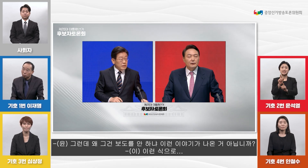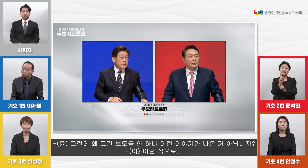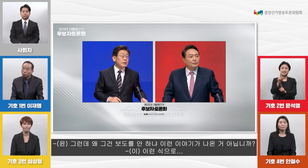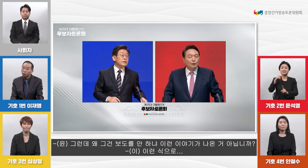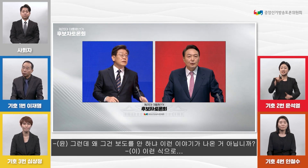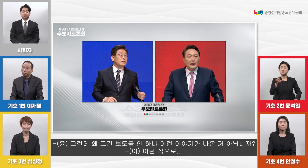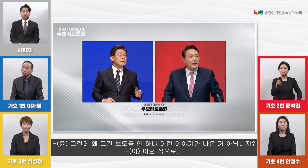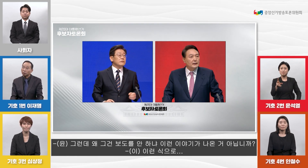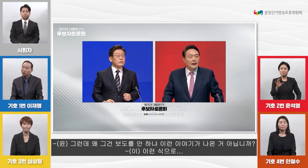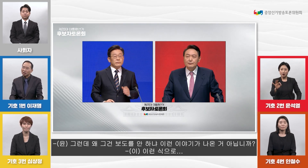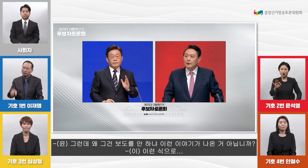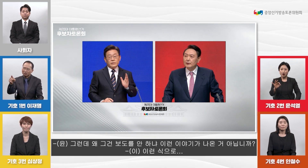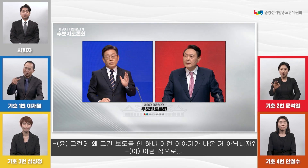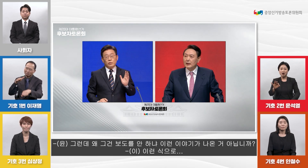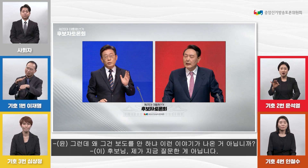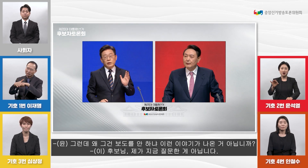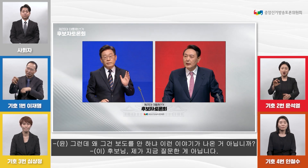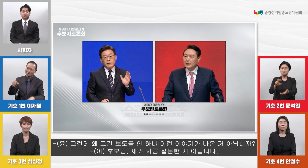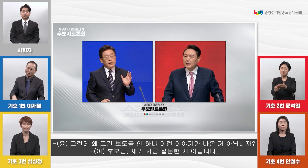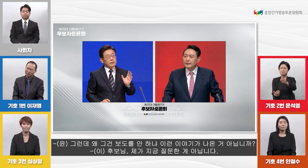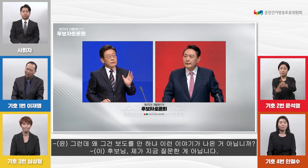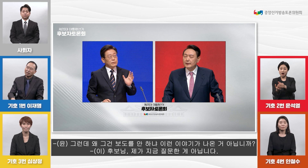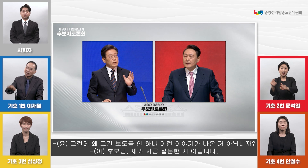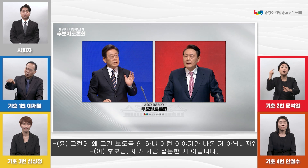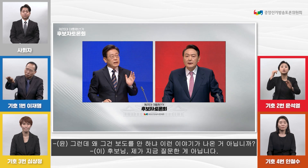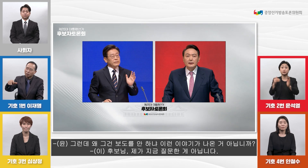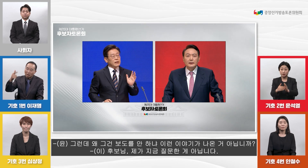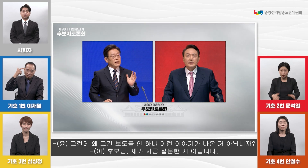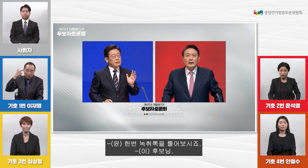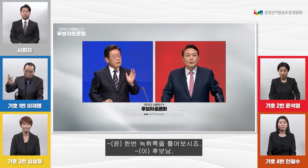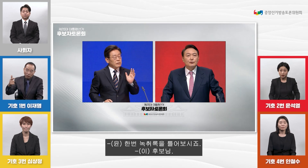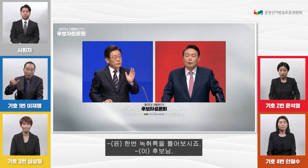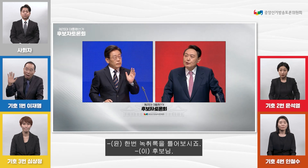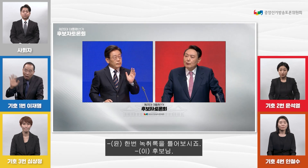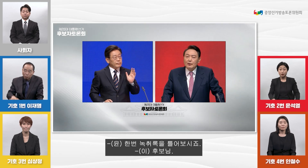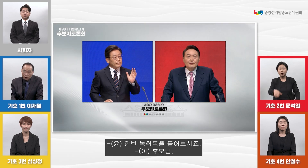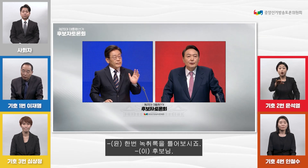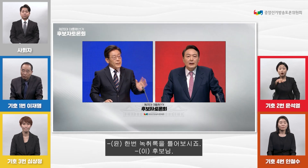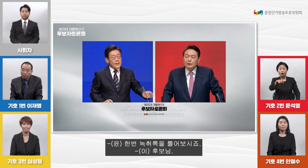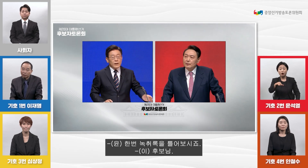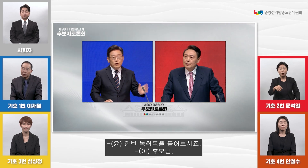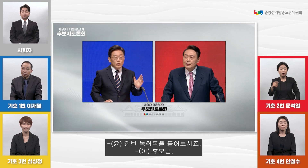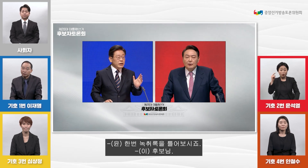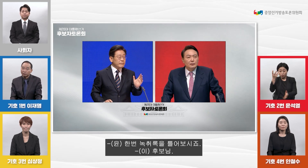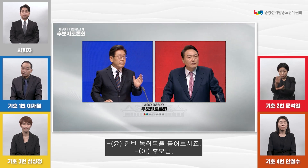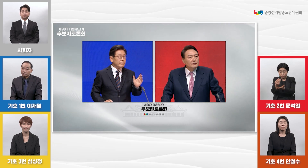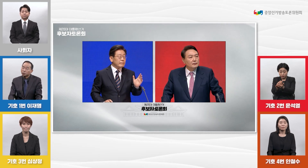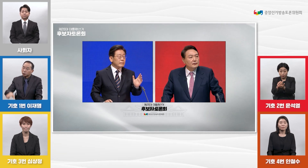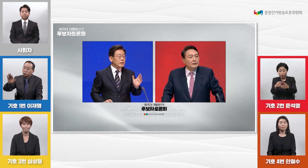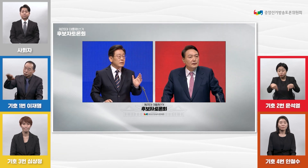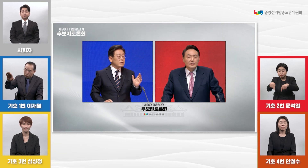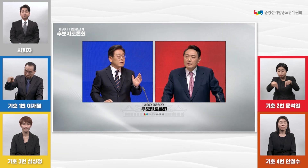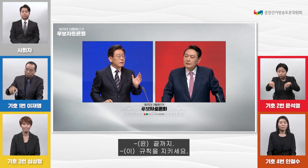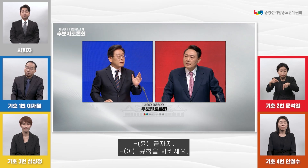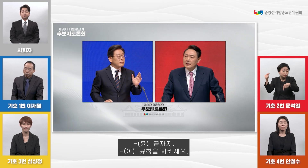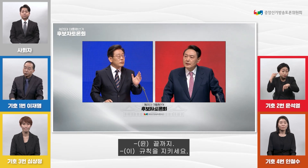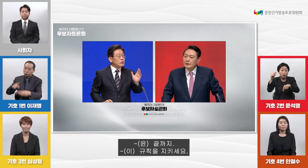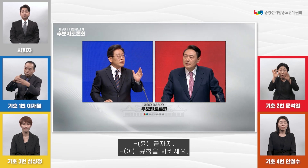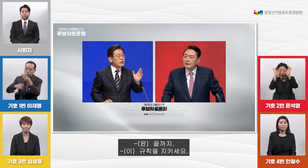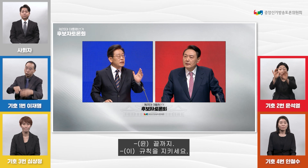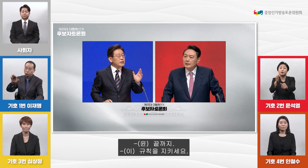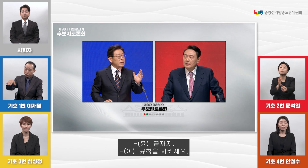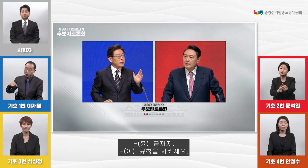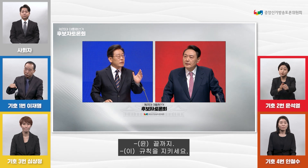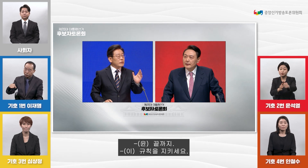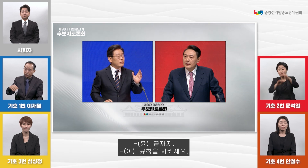왜 그거는 이런 보도를 안 식으로 하냐? 뭐 이런 얘기가 후보님 나온다니. 제가 지금 질문한 게 아닙니다. 한번 그 녹취록을 한번 다 틀어보시죠. 후보님 끝까지.